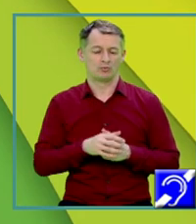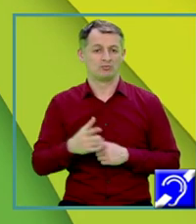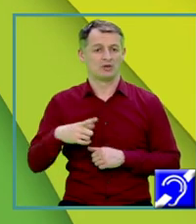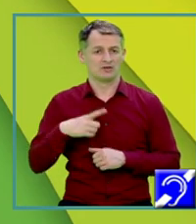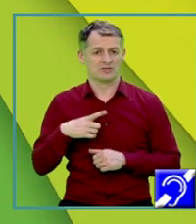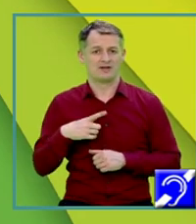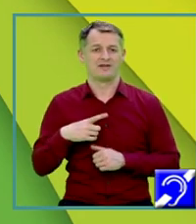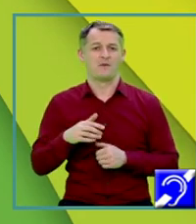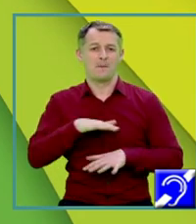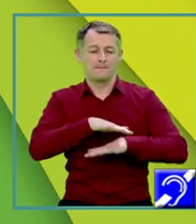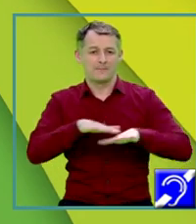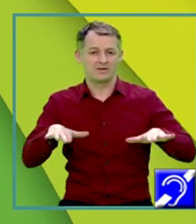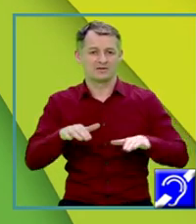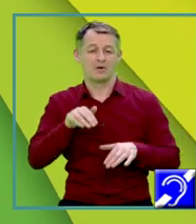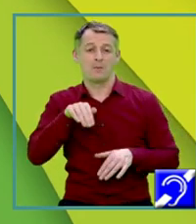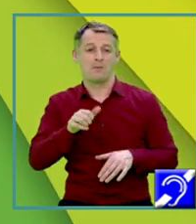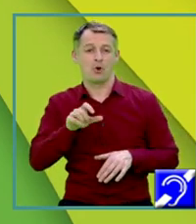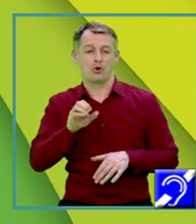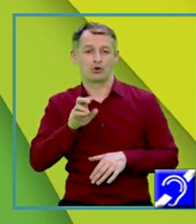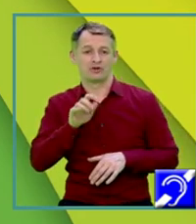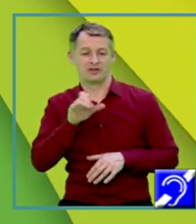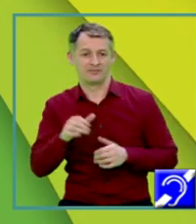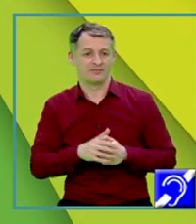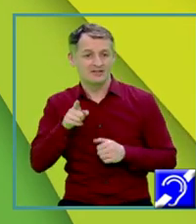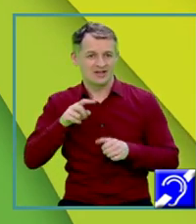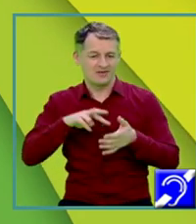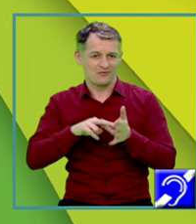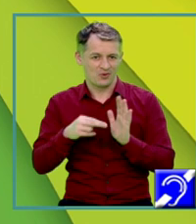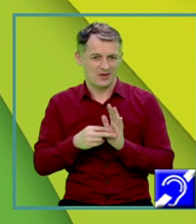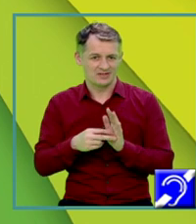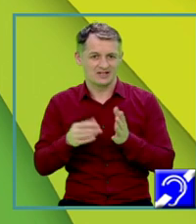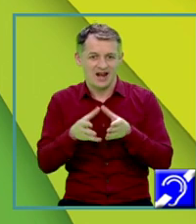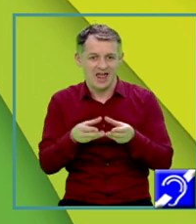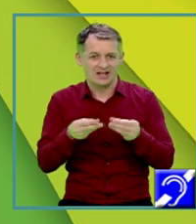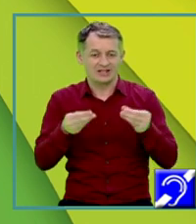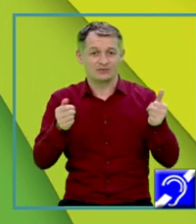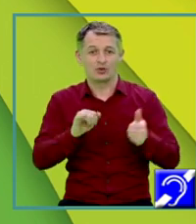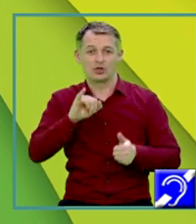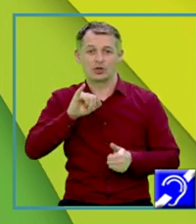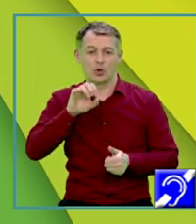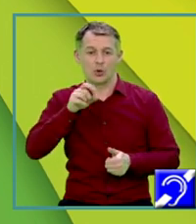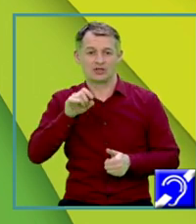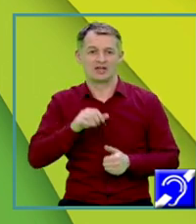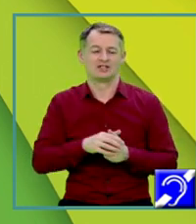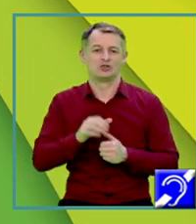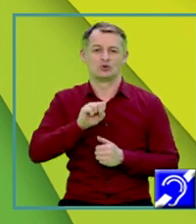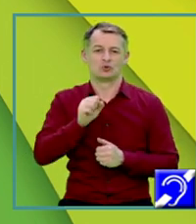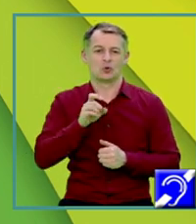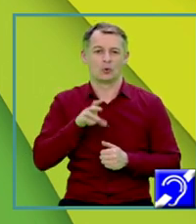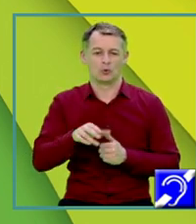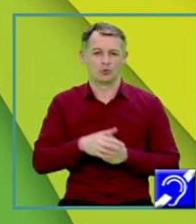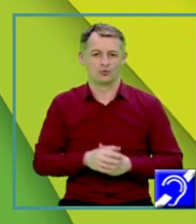deci hidroxidul de sodiu solid formează la dizolvare ion de sodiu hidratați și ion